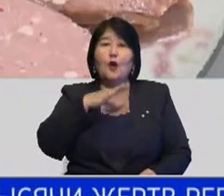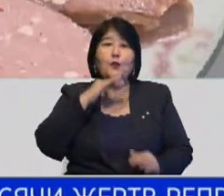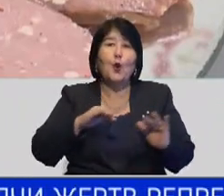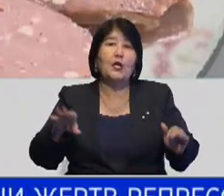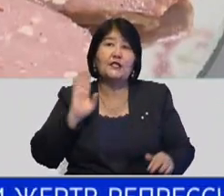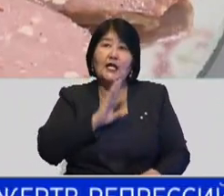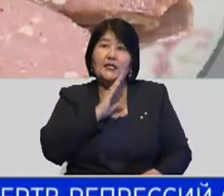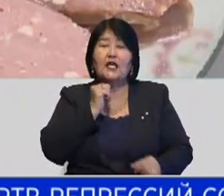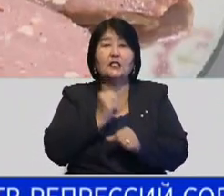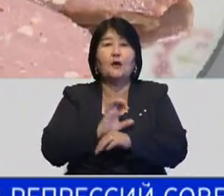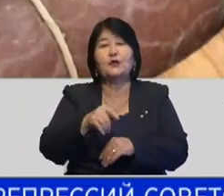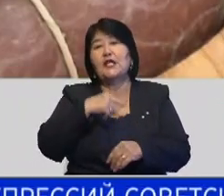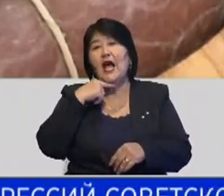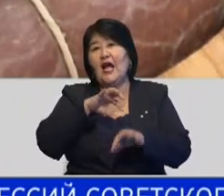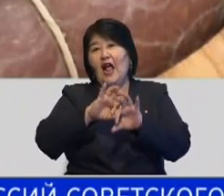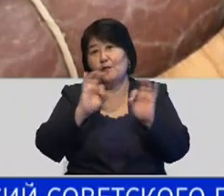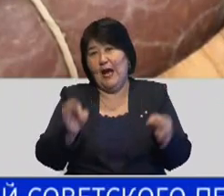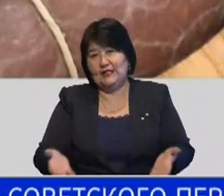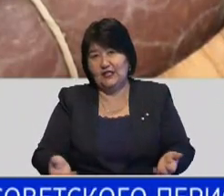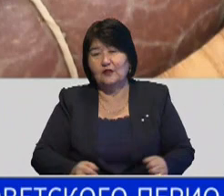Многодетная женщина производит колбасы.